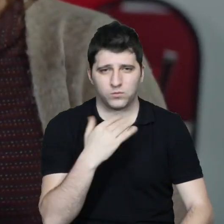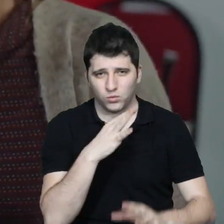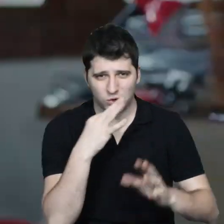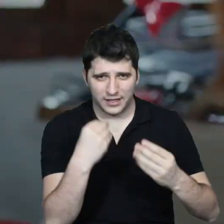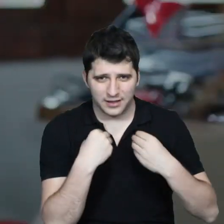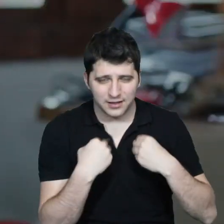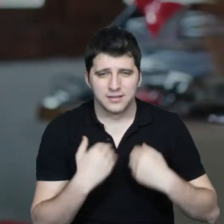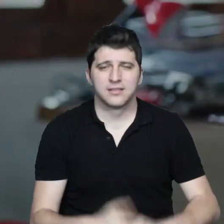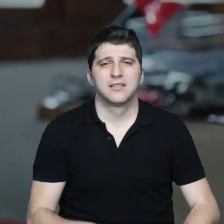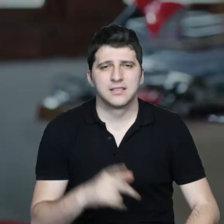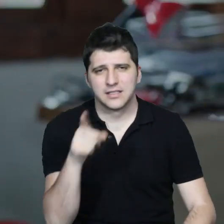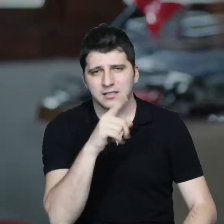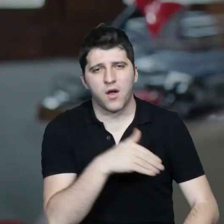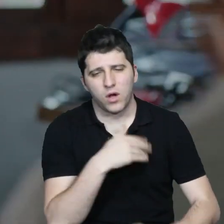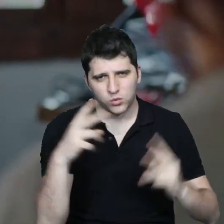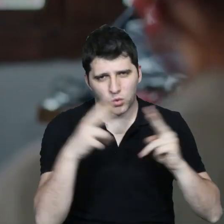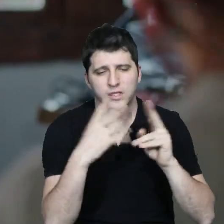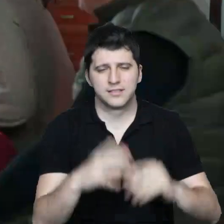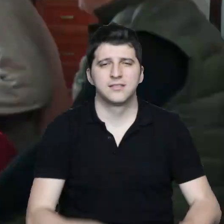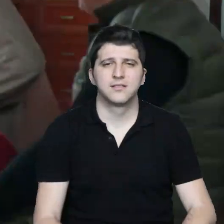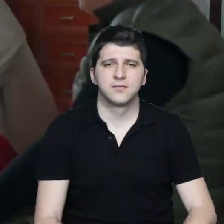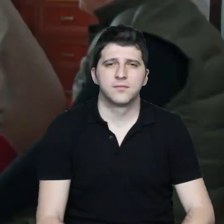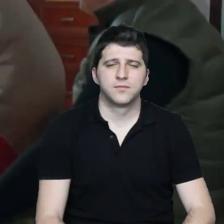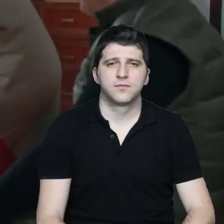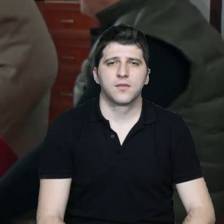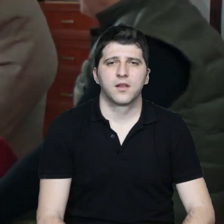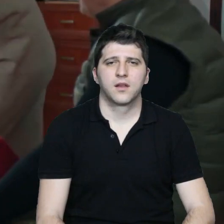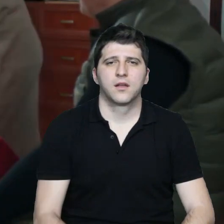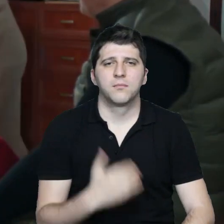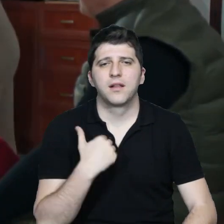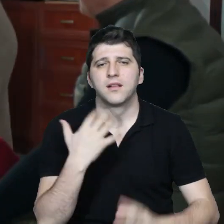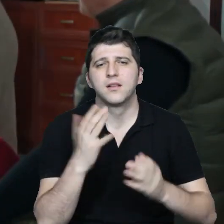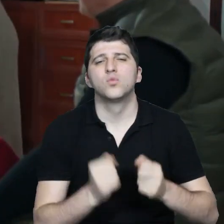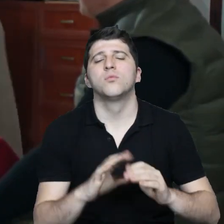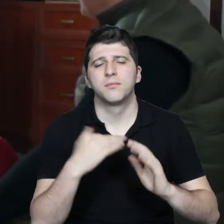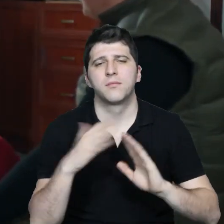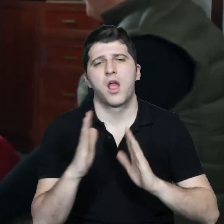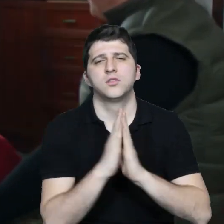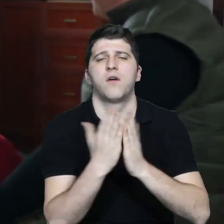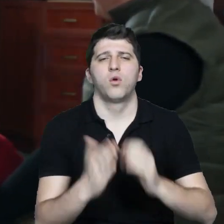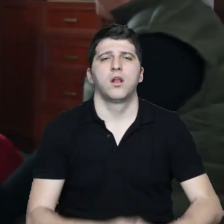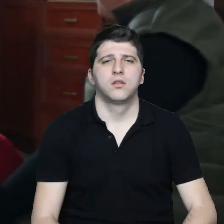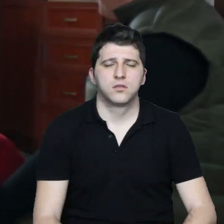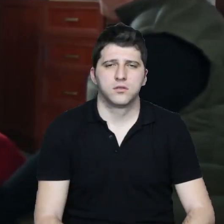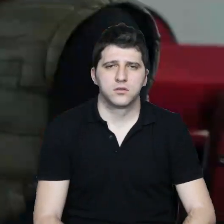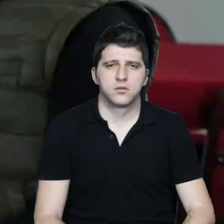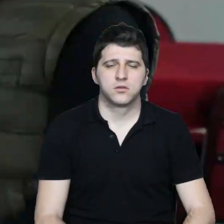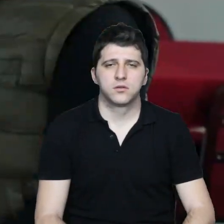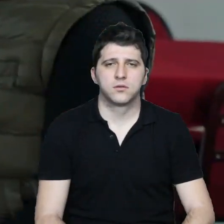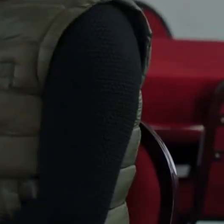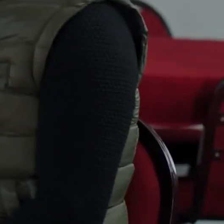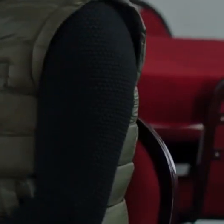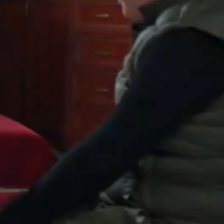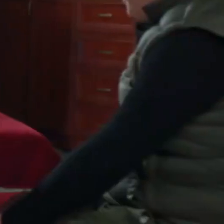müsaadenizi isteyeyim. Siz avukatla görüşeceksiniz ya. Ben fazlalık etmeyeyim. Estağfurullah. Estağfurullah. Ofis tarafına geçti